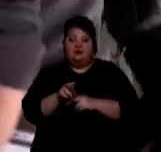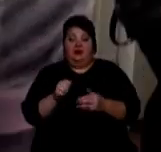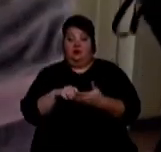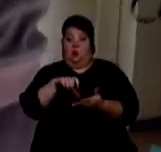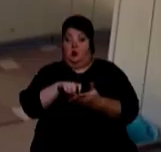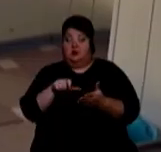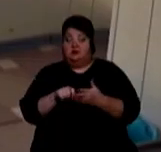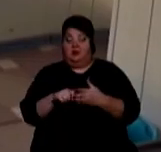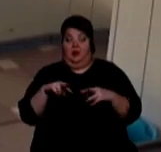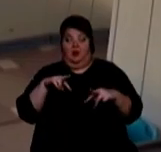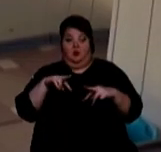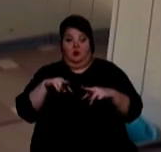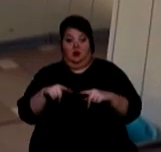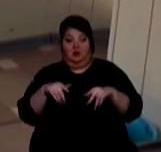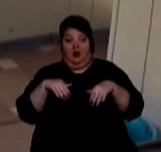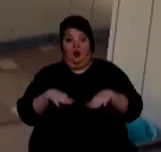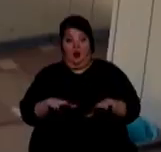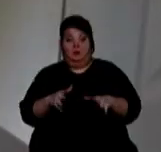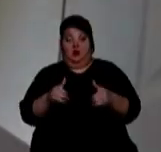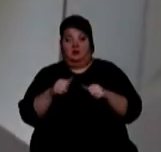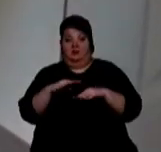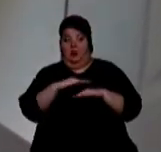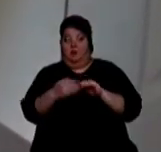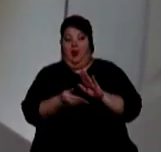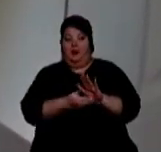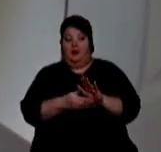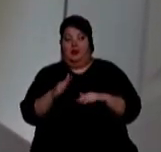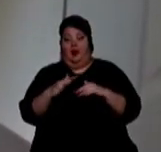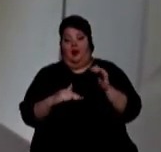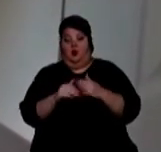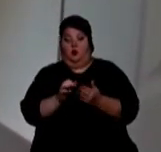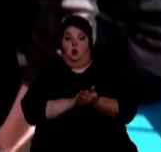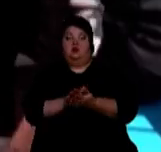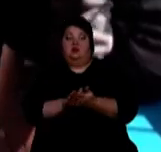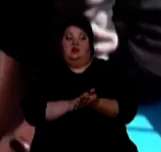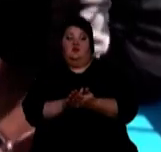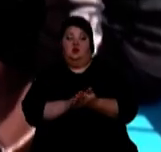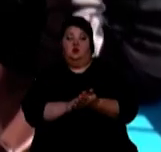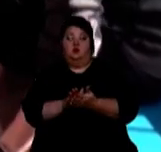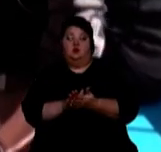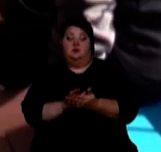зали, перевзуваються окапці та одягають бахіли, а руки дезінфікують.